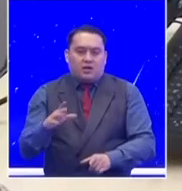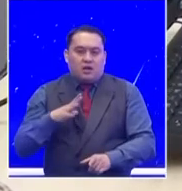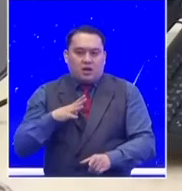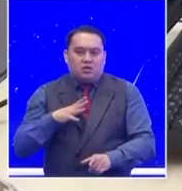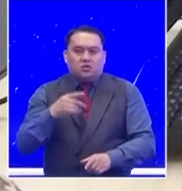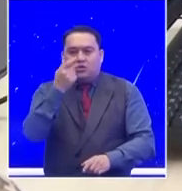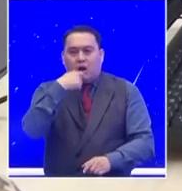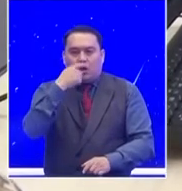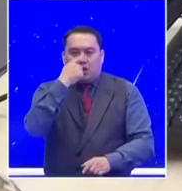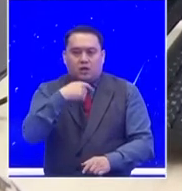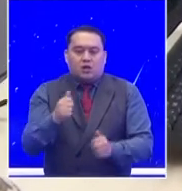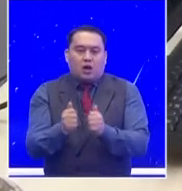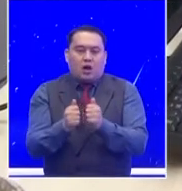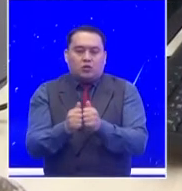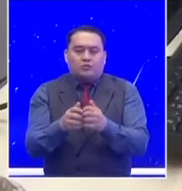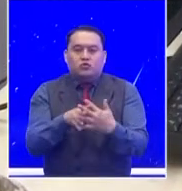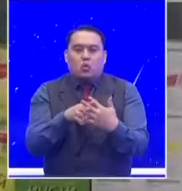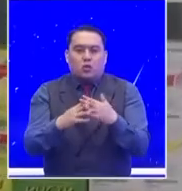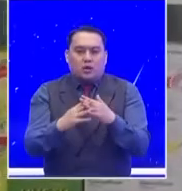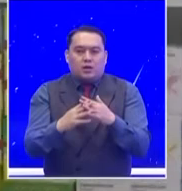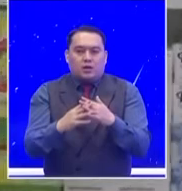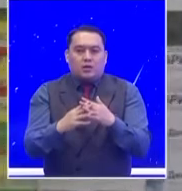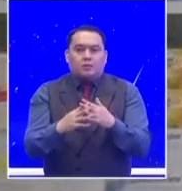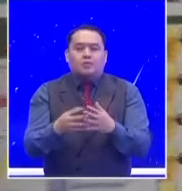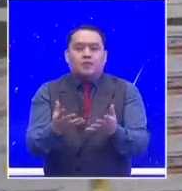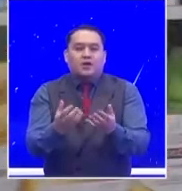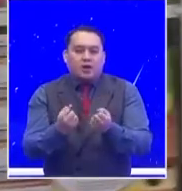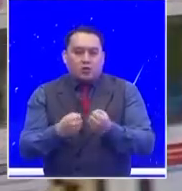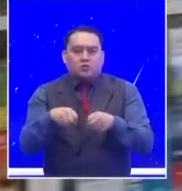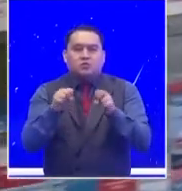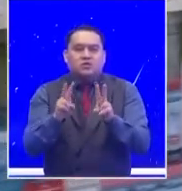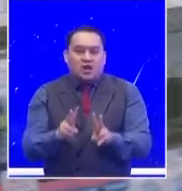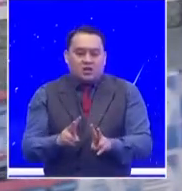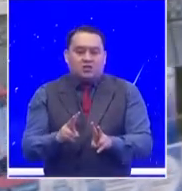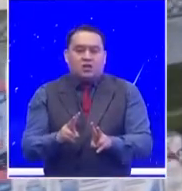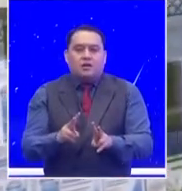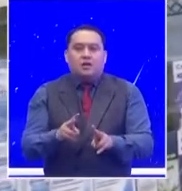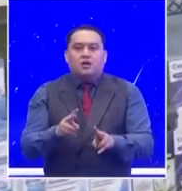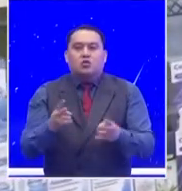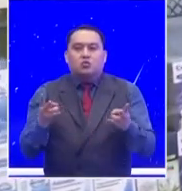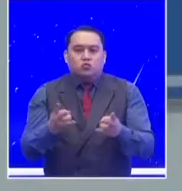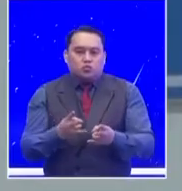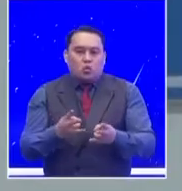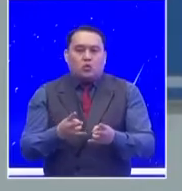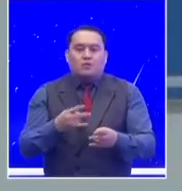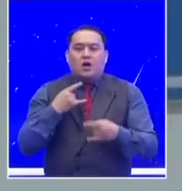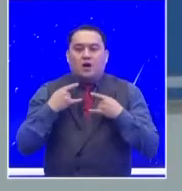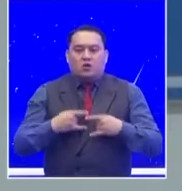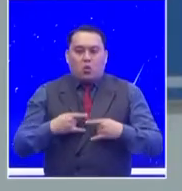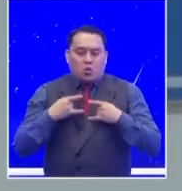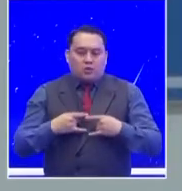из Жаркента, так и близлежащих поселков. Прием ведется квалифицированными специалистами, терапевтом, невропатологом, кардиологом